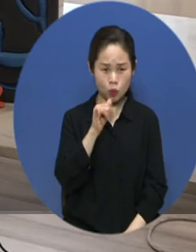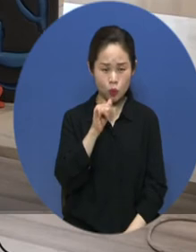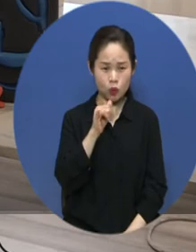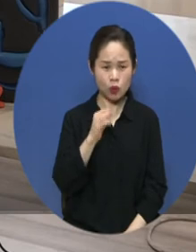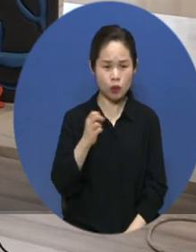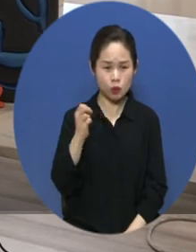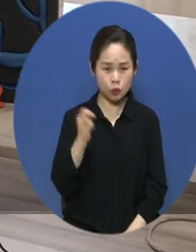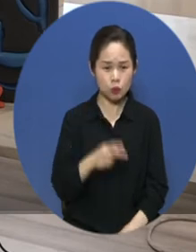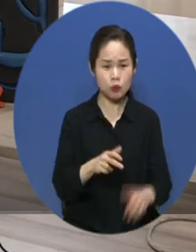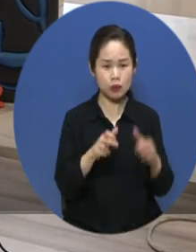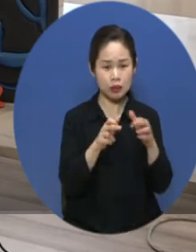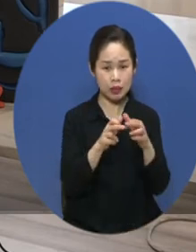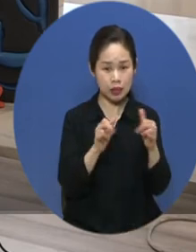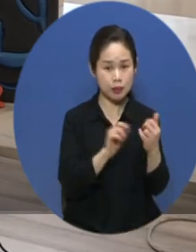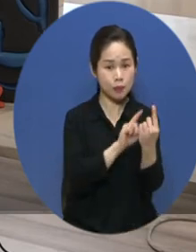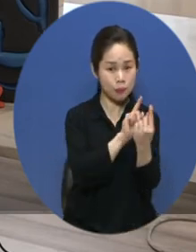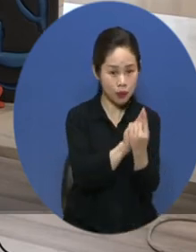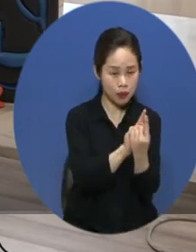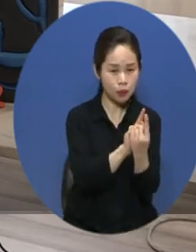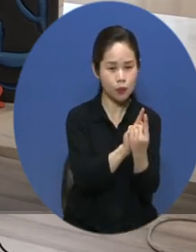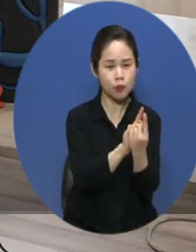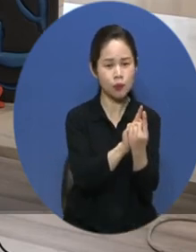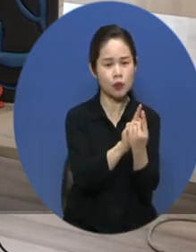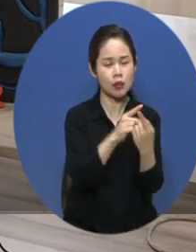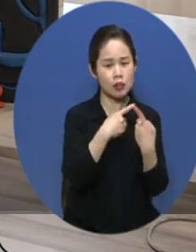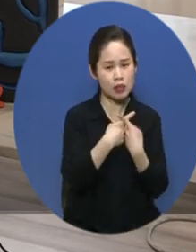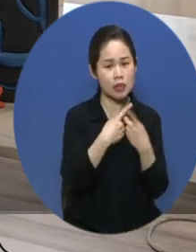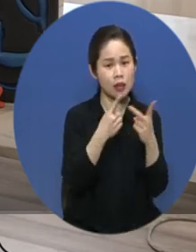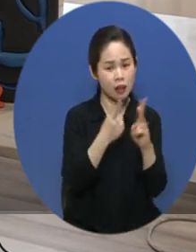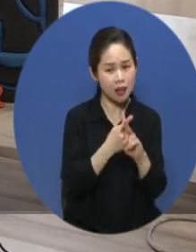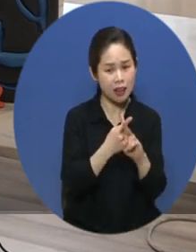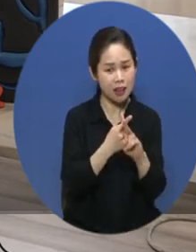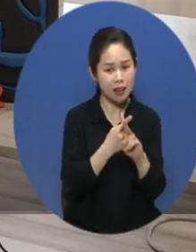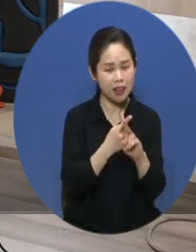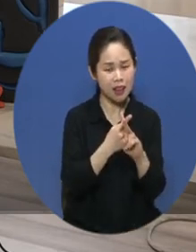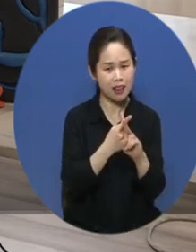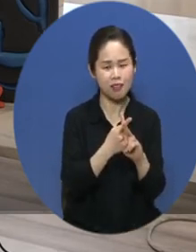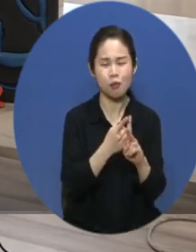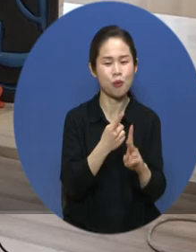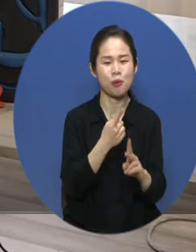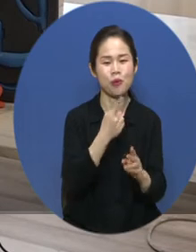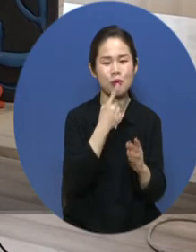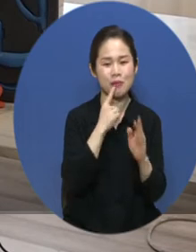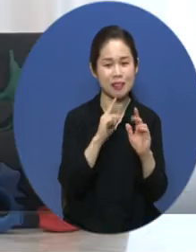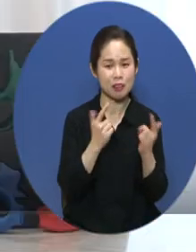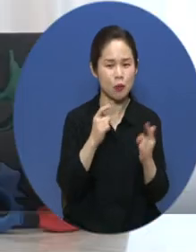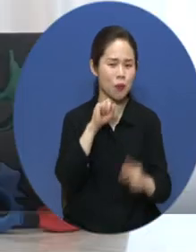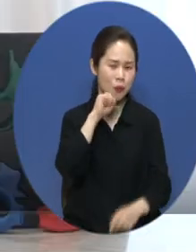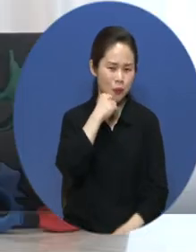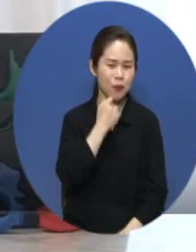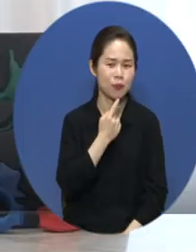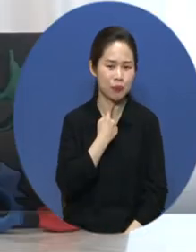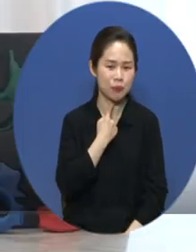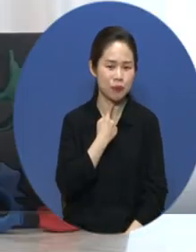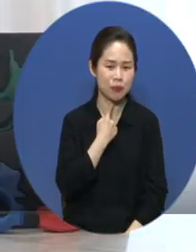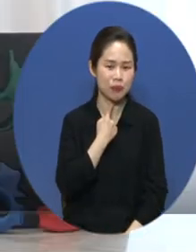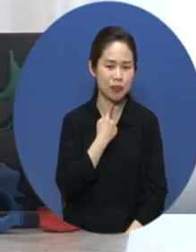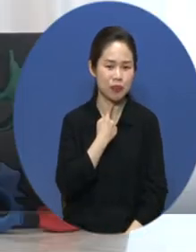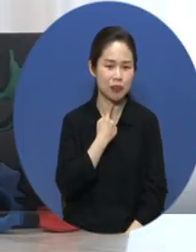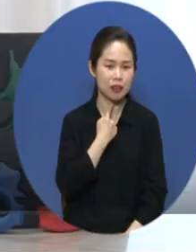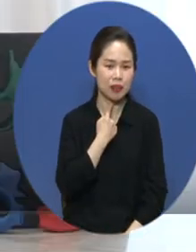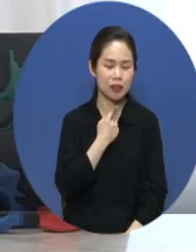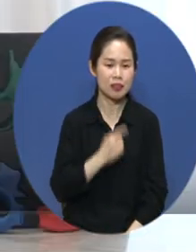장애인 분들한테 접근하고 그들을 이해하는 방식들이 제일 어려웠던 것 같아요. 근데 제가